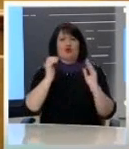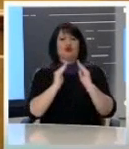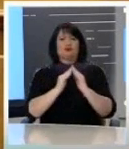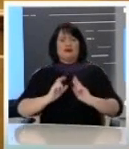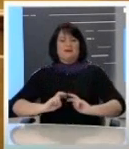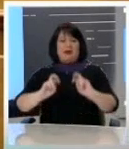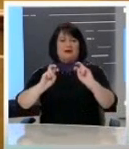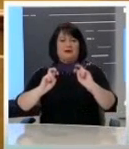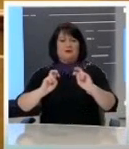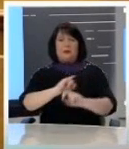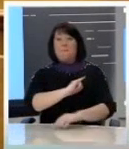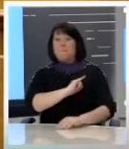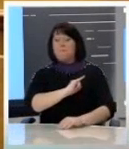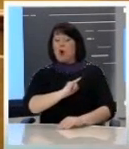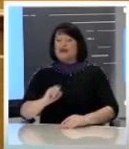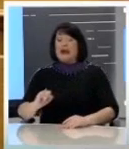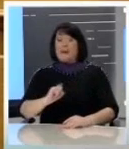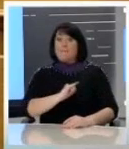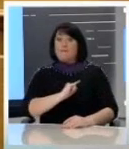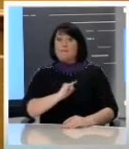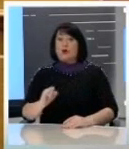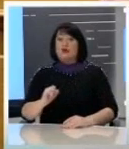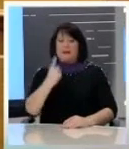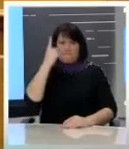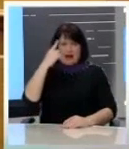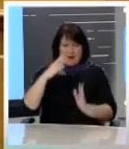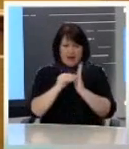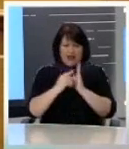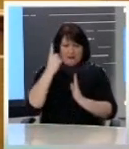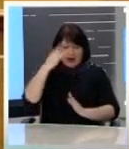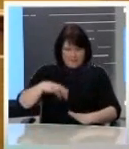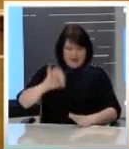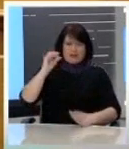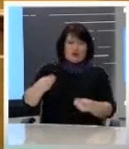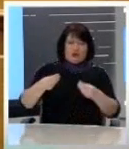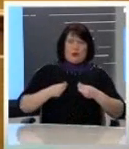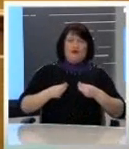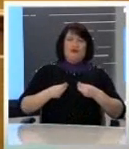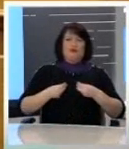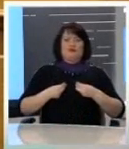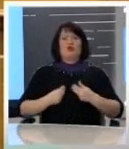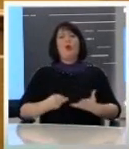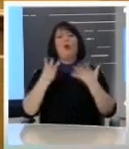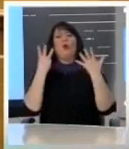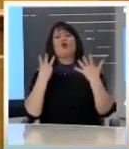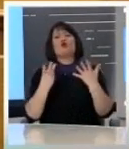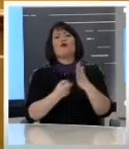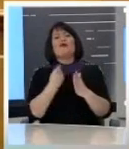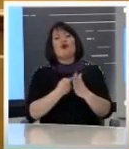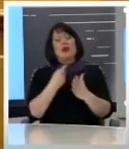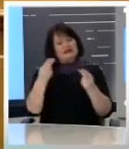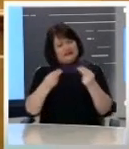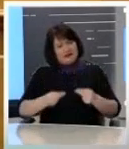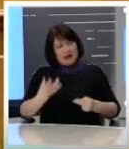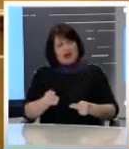Δεν το έχει κάνει ποτέ. Φέρτε μας μία περίπτωση. 8 πληστηριασμούς έκανε το δημόσιο, τα στοιχεία τα